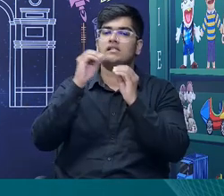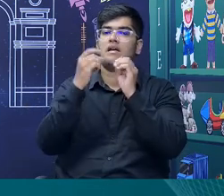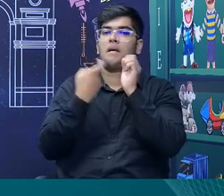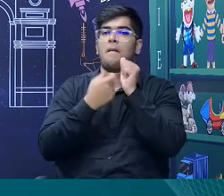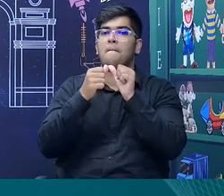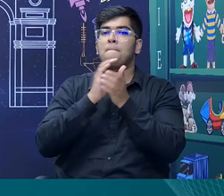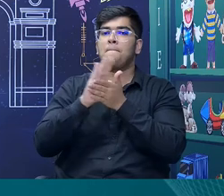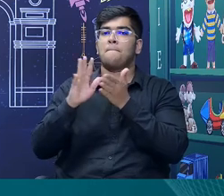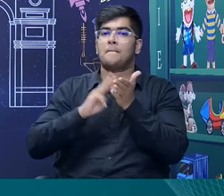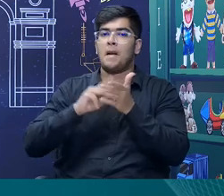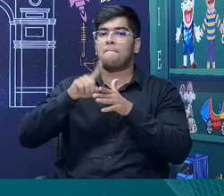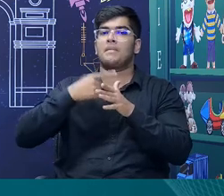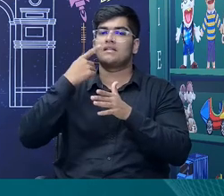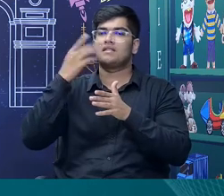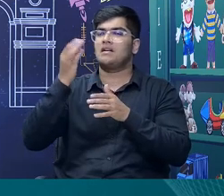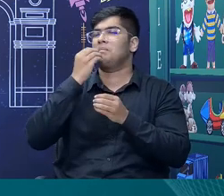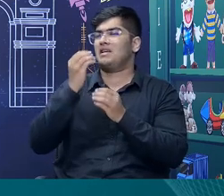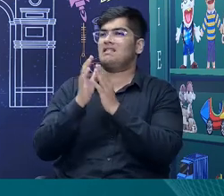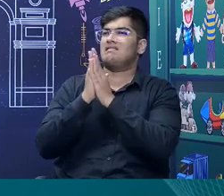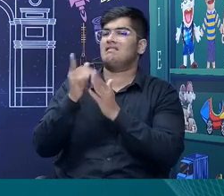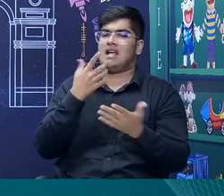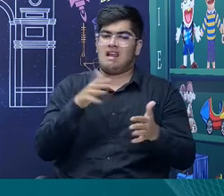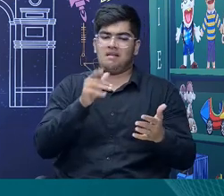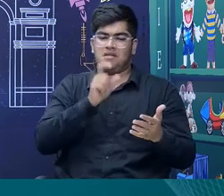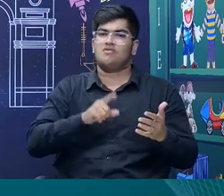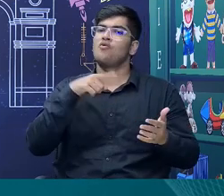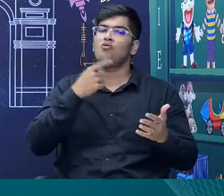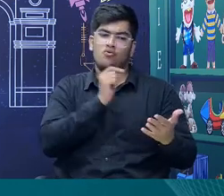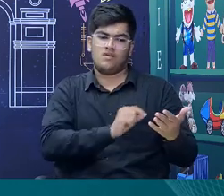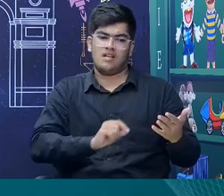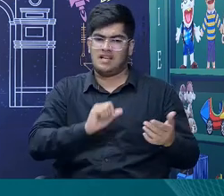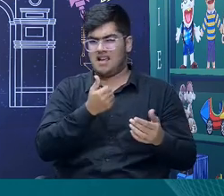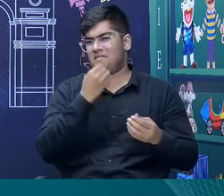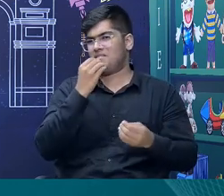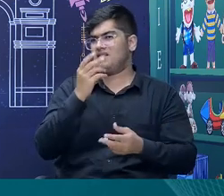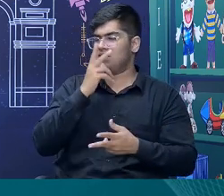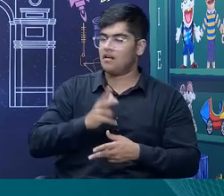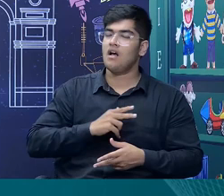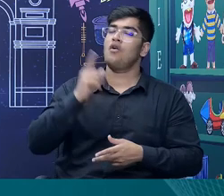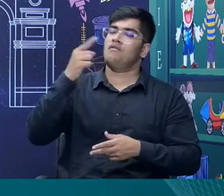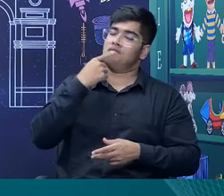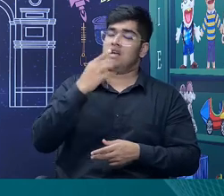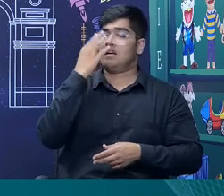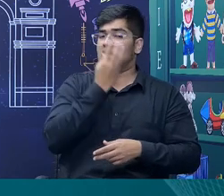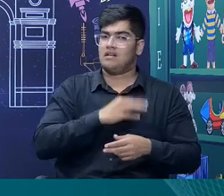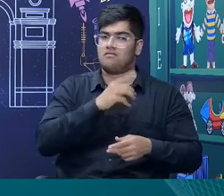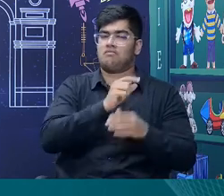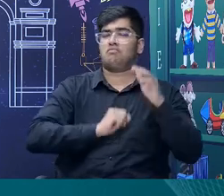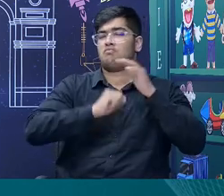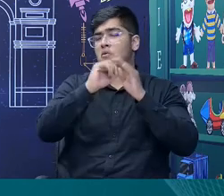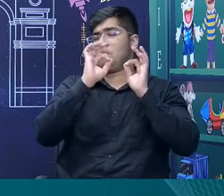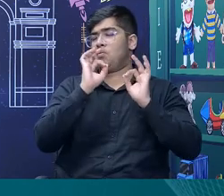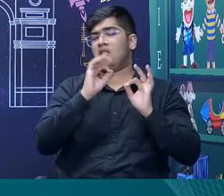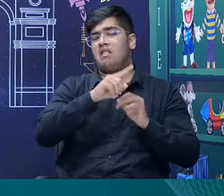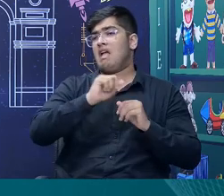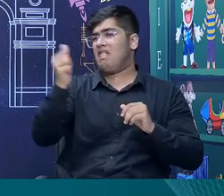आप किसी को सुझाए तो ब्रह्मा जी ने कहा की गणेश जी से बेहतर इसको कोई नहीं लिख सकता तो उन्होंने गणेश जी